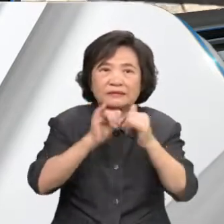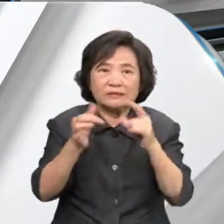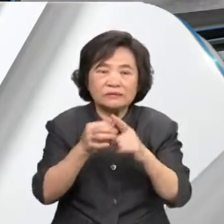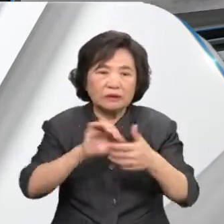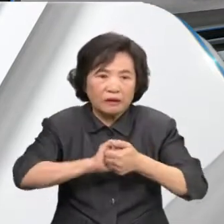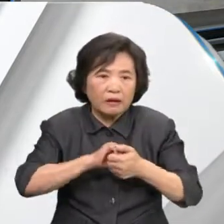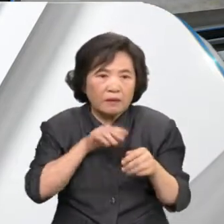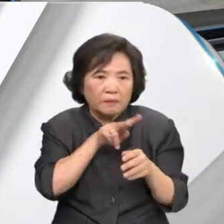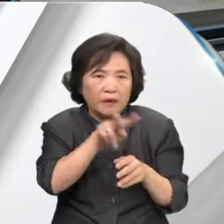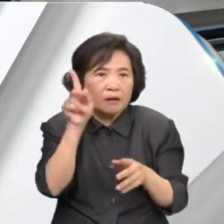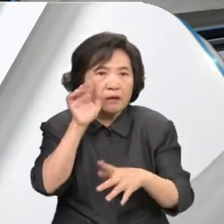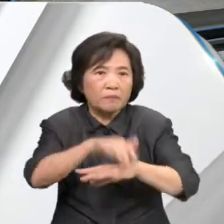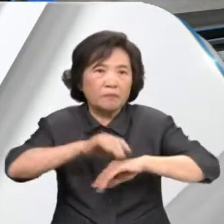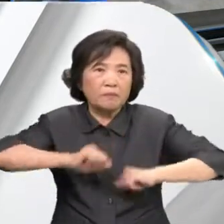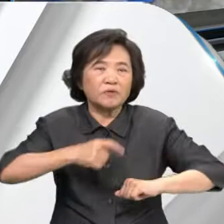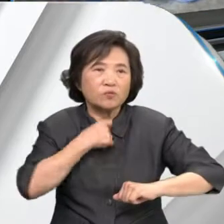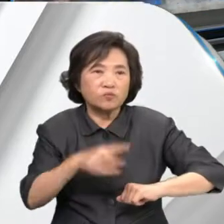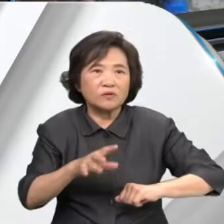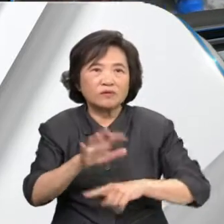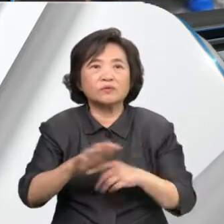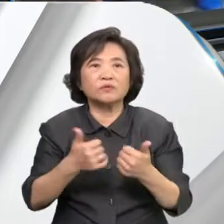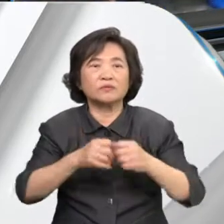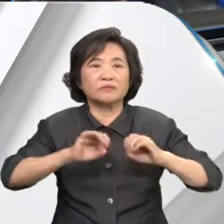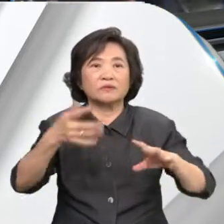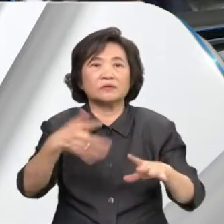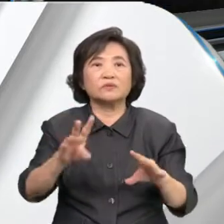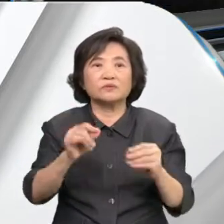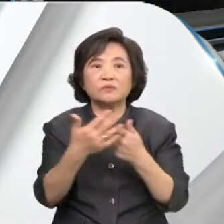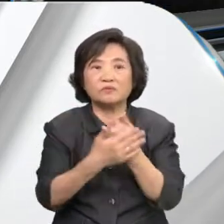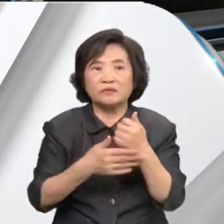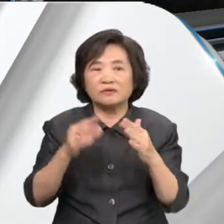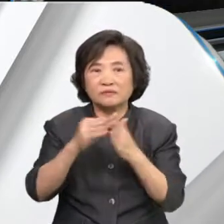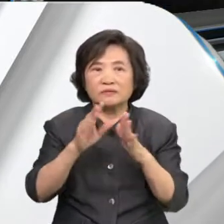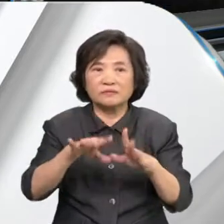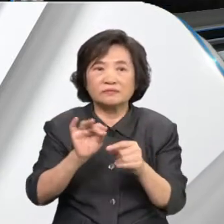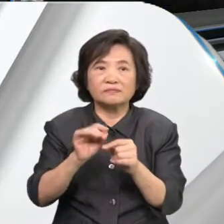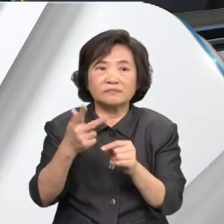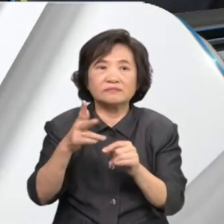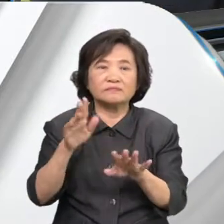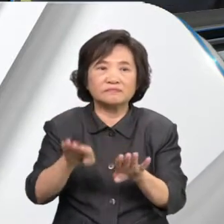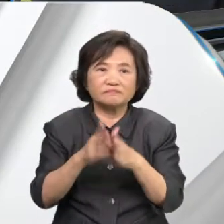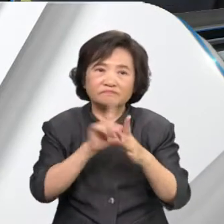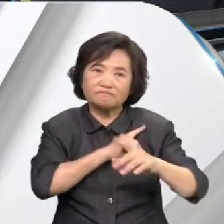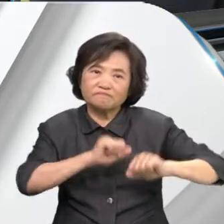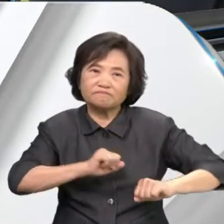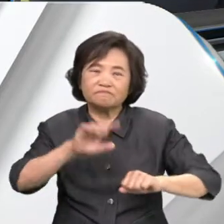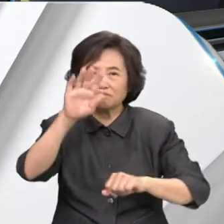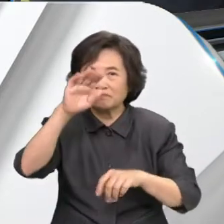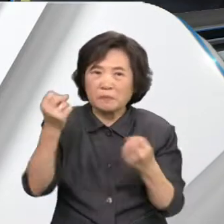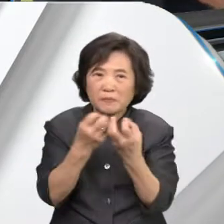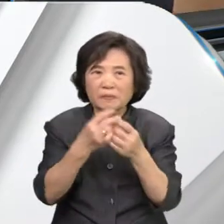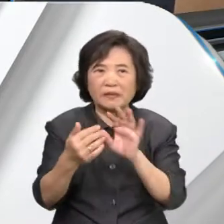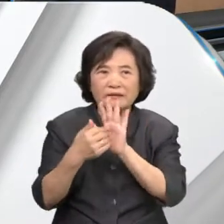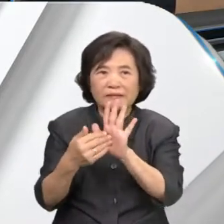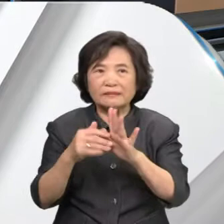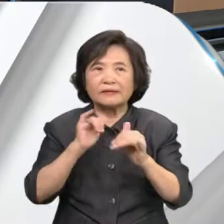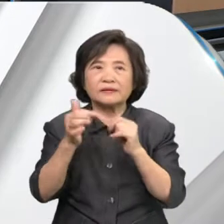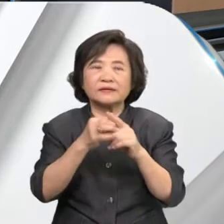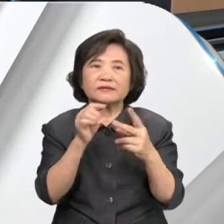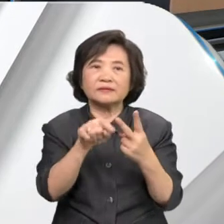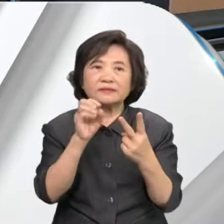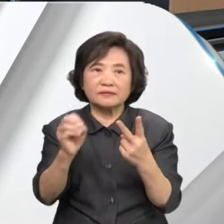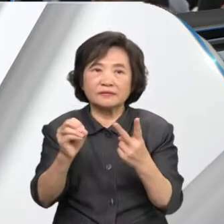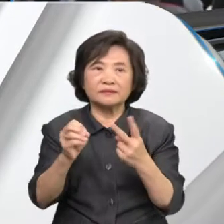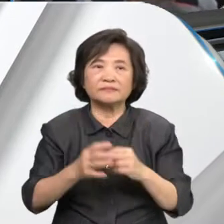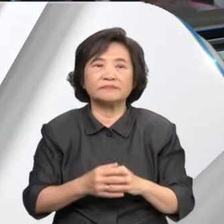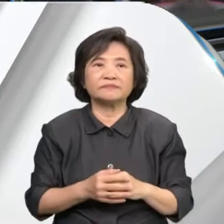得继续提供救援。农委会水土保持局对这把空气也是开始推动自主防灾的